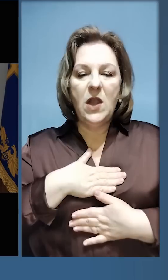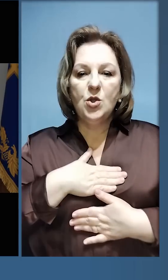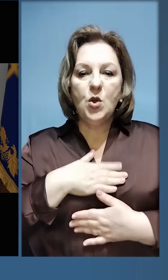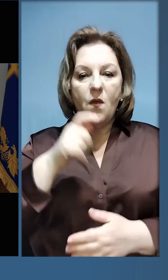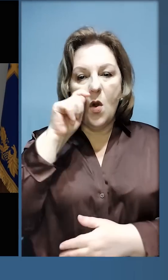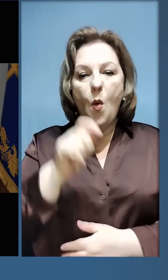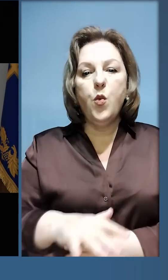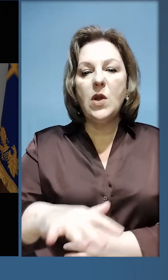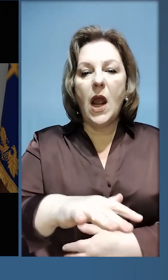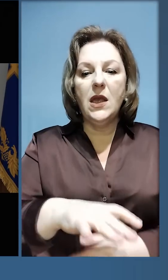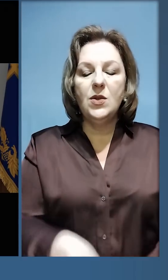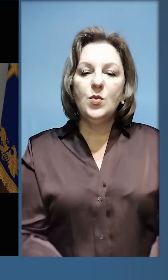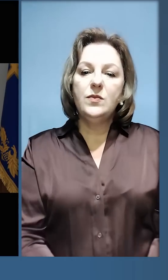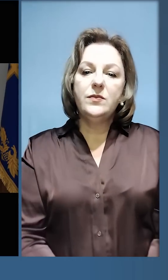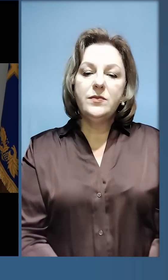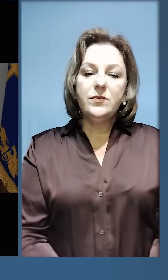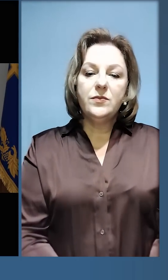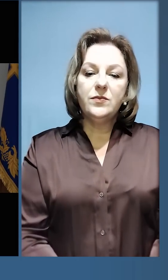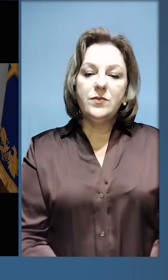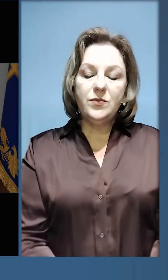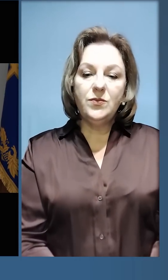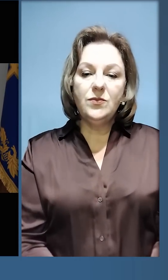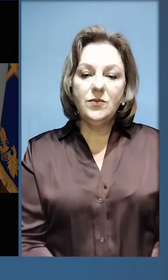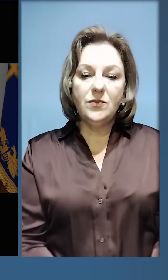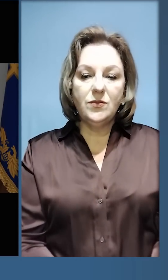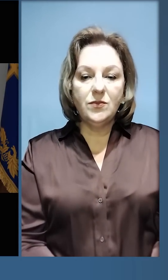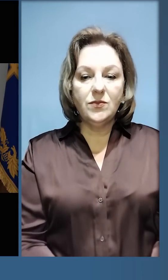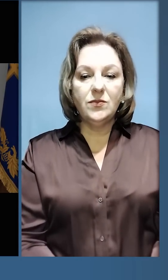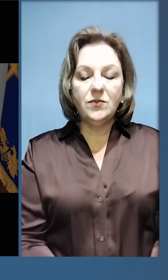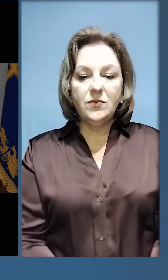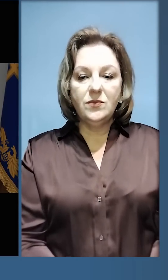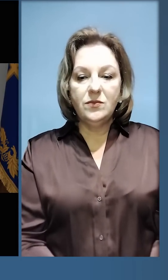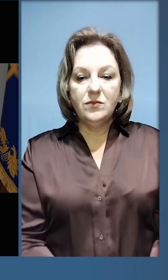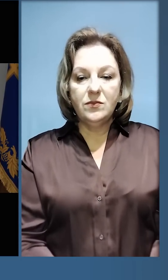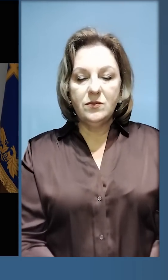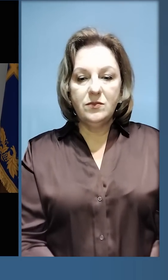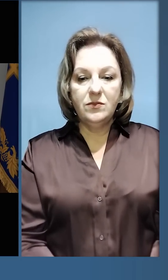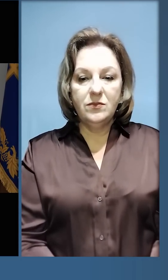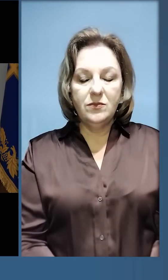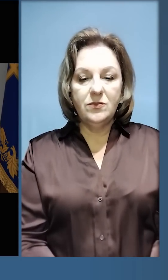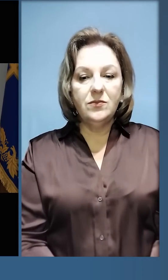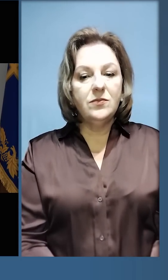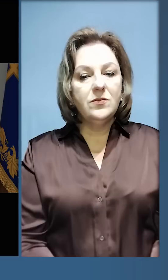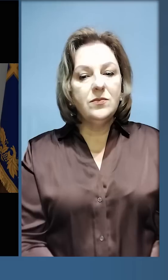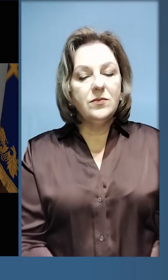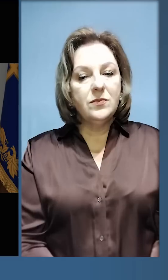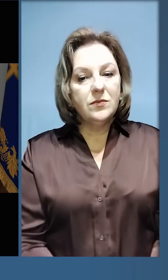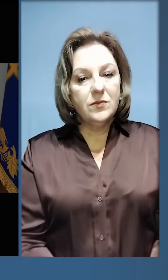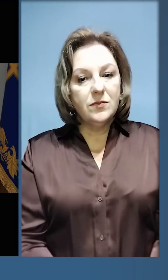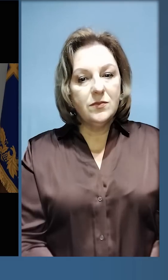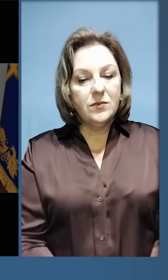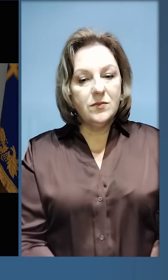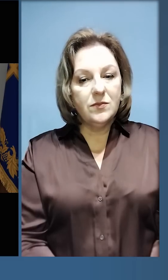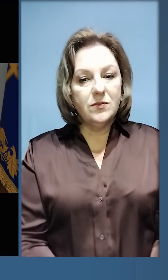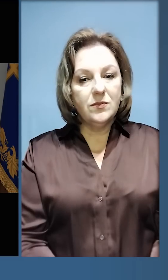very beginning, something as worrisome became obvious, and that was the supposed threat of some